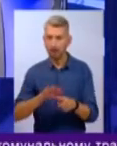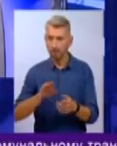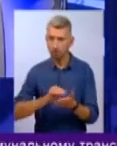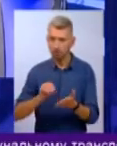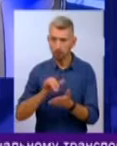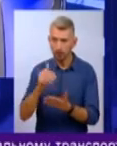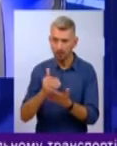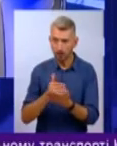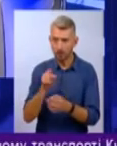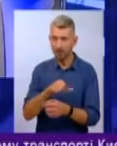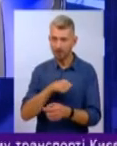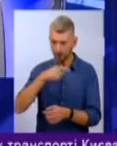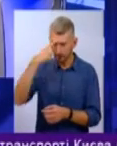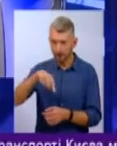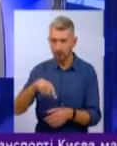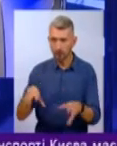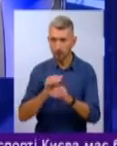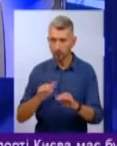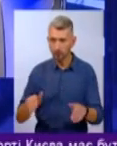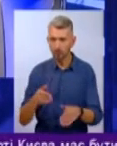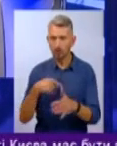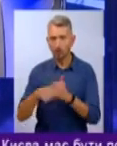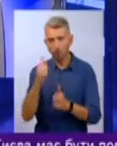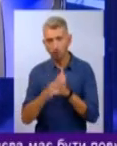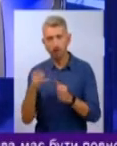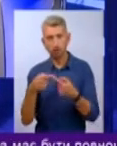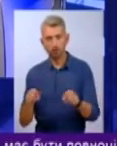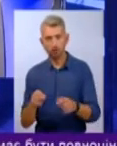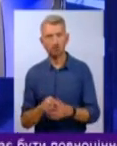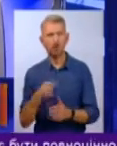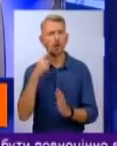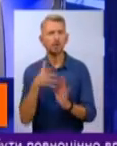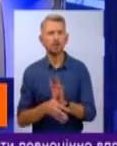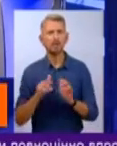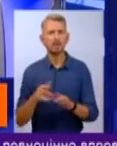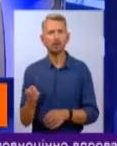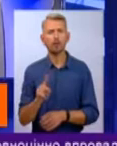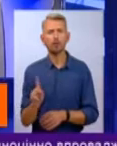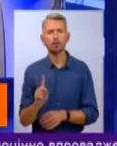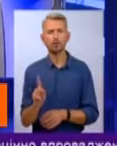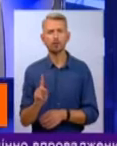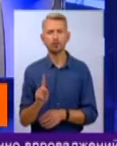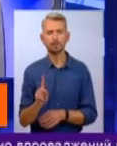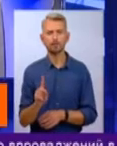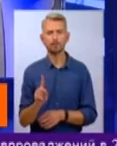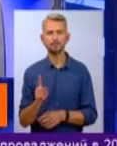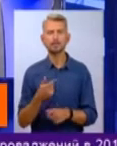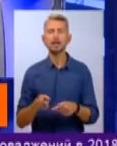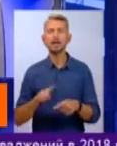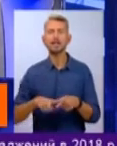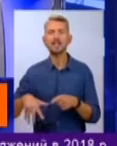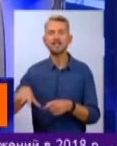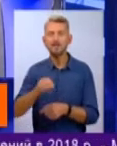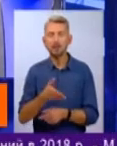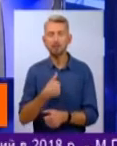десь в програмі? Це ви маєте придумати разом з дітьми? Кожен раз по-іншому? Ви розумієте, справа в тому, що це все